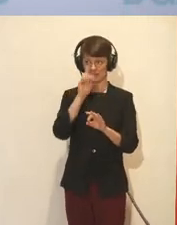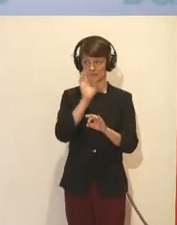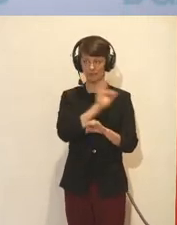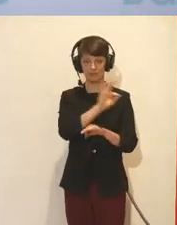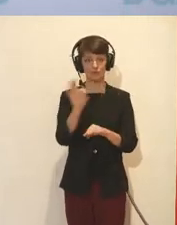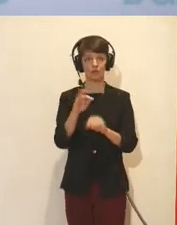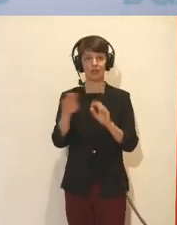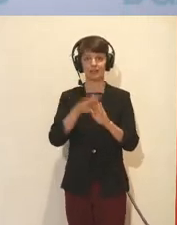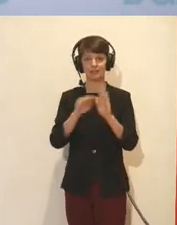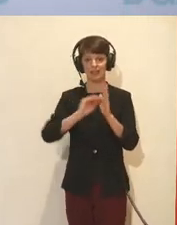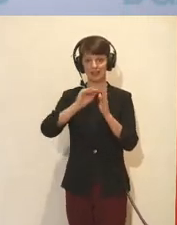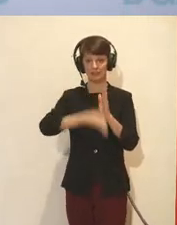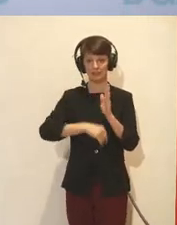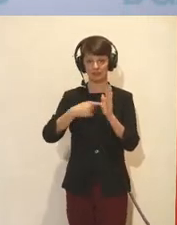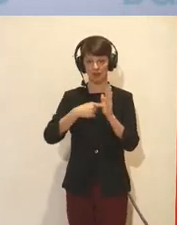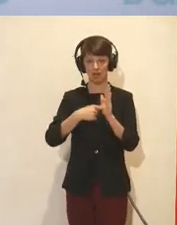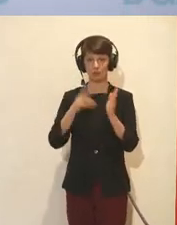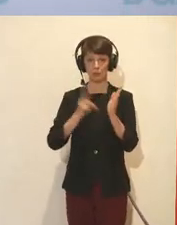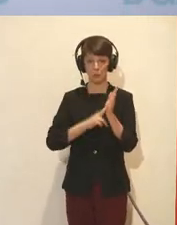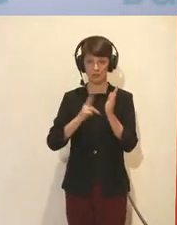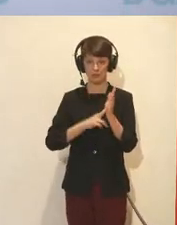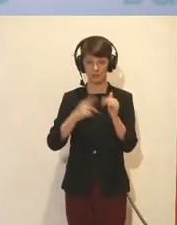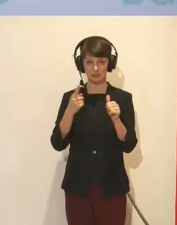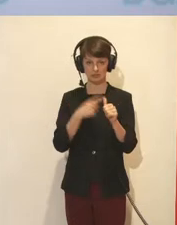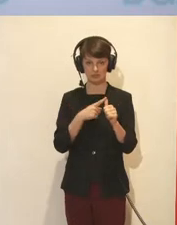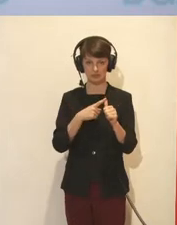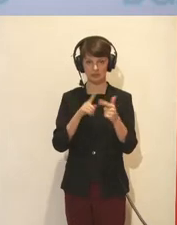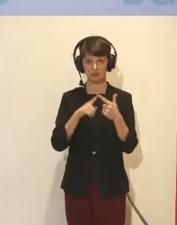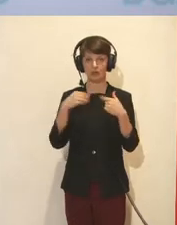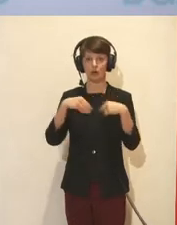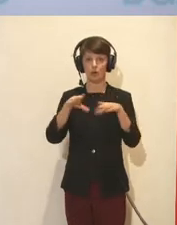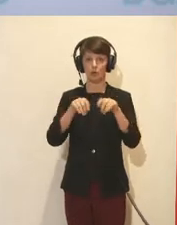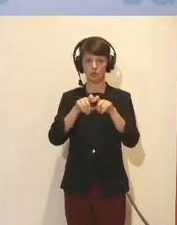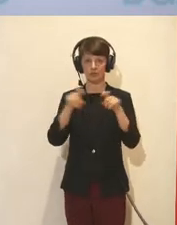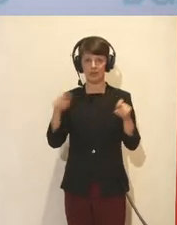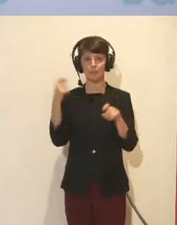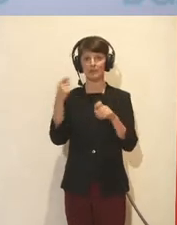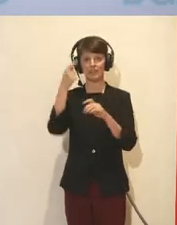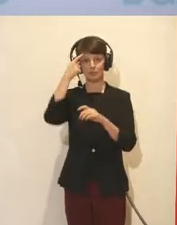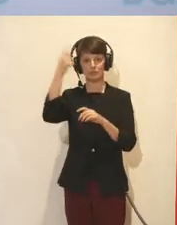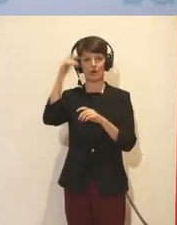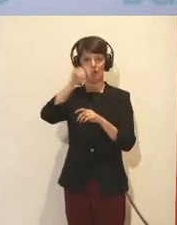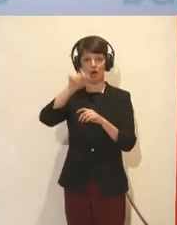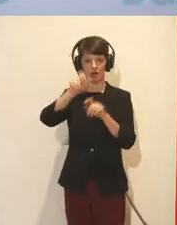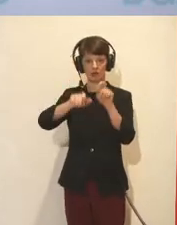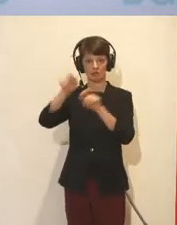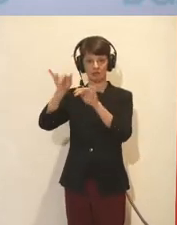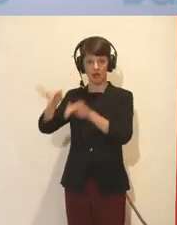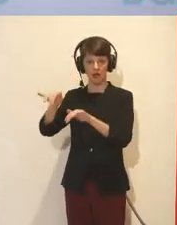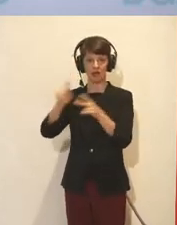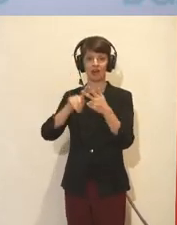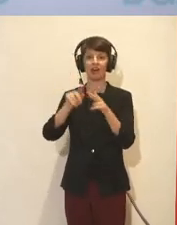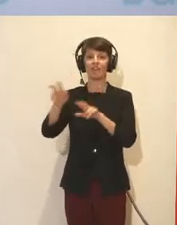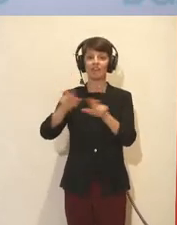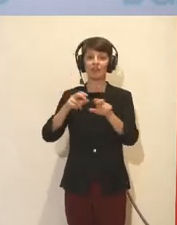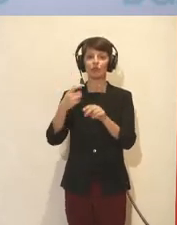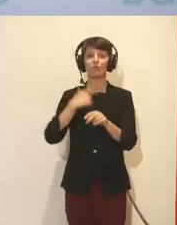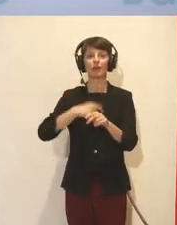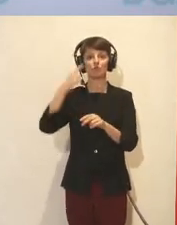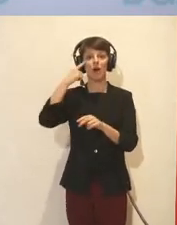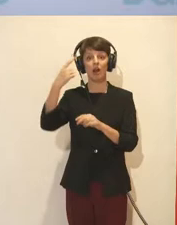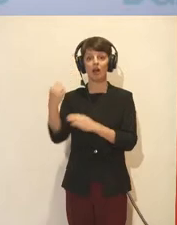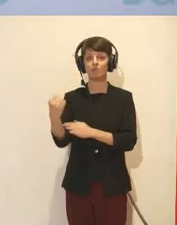tarifverträge gelten wenn die unternehmen betriebsräte haben in den verwaltungen starke personalräte